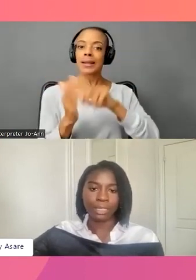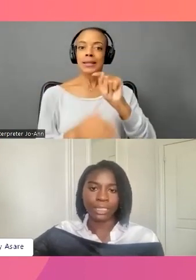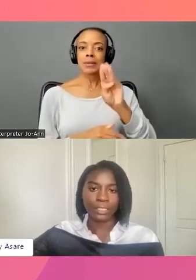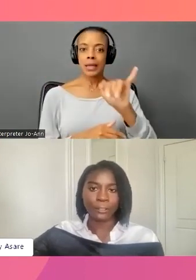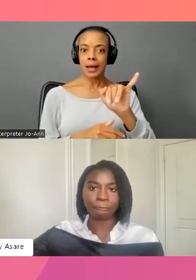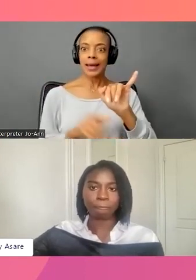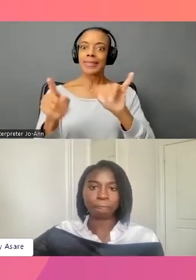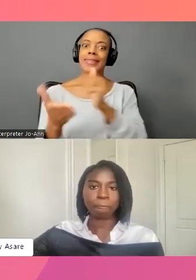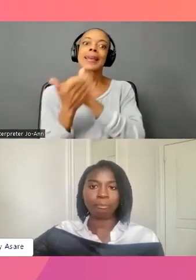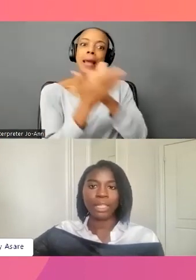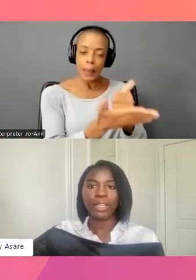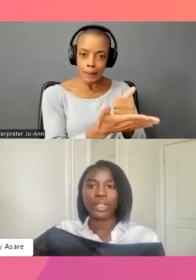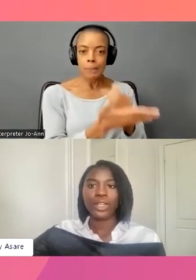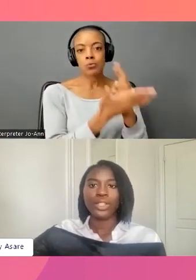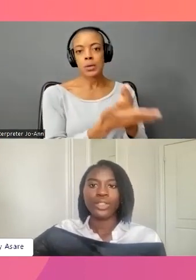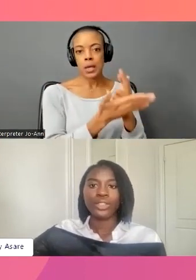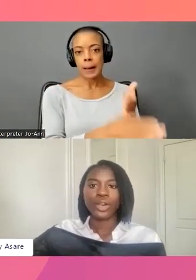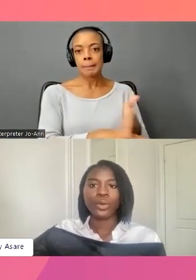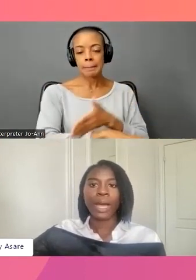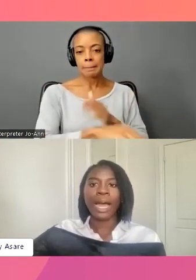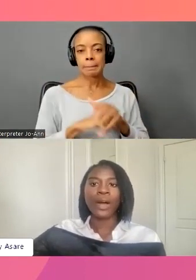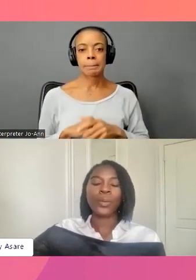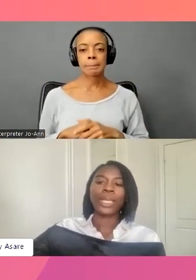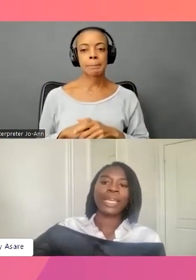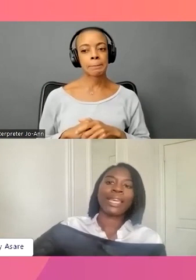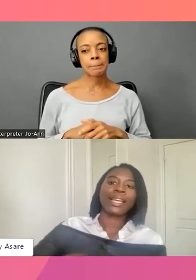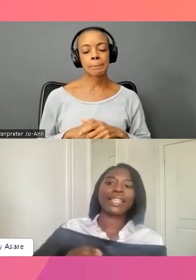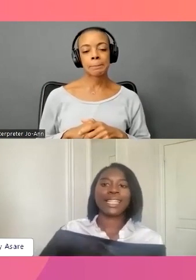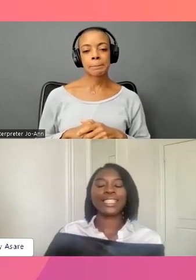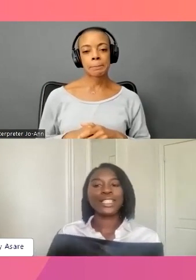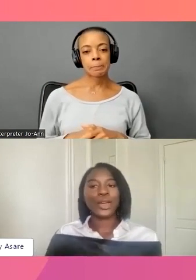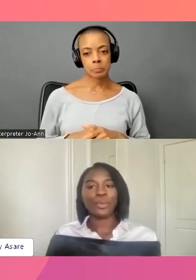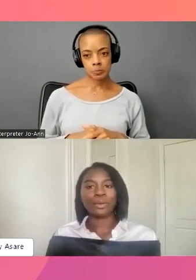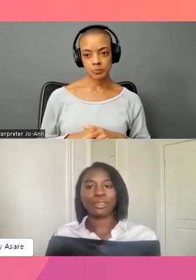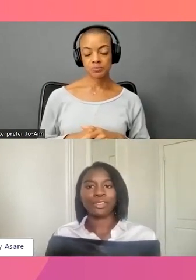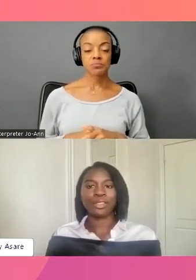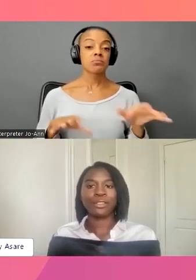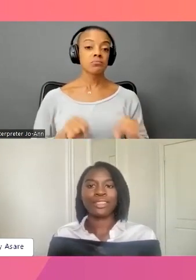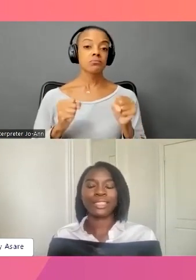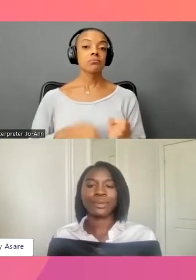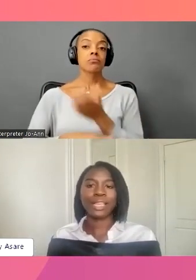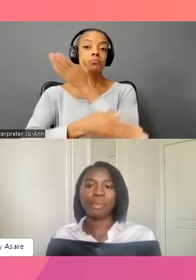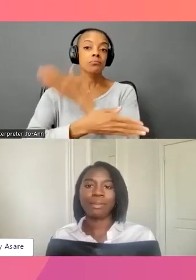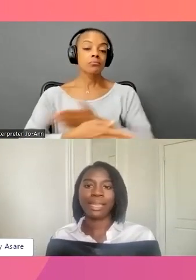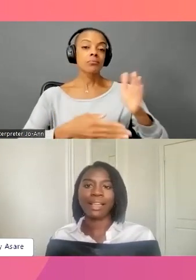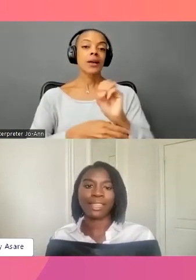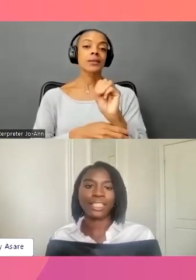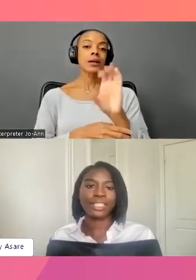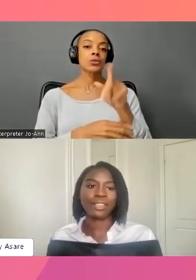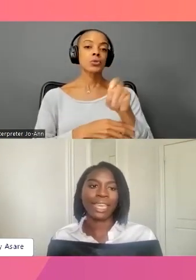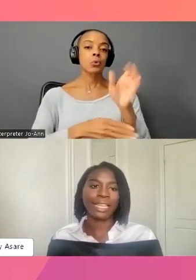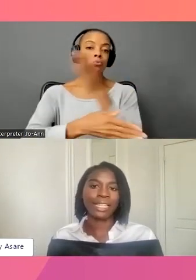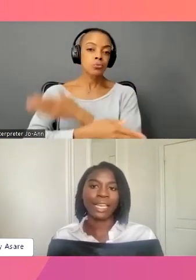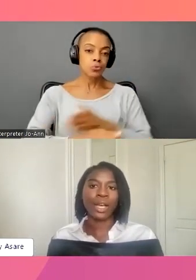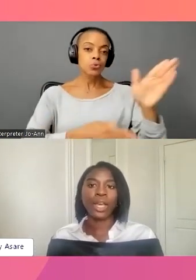reconnaître les traumatismes cérébraux et pour agir en conséquence. Donc, Nous avons mené une